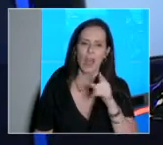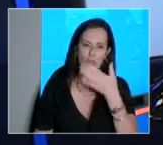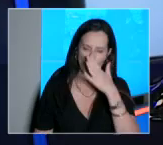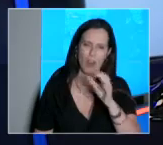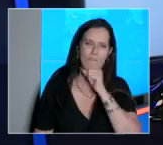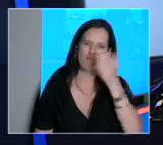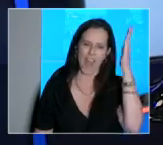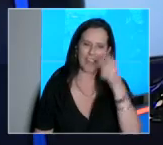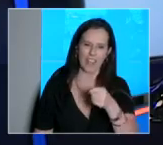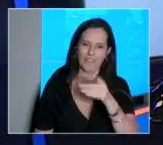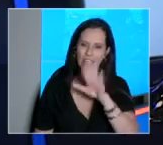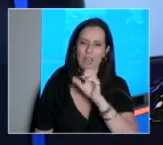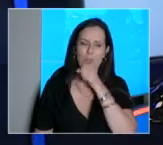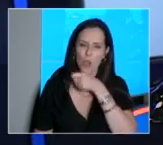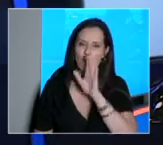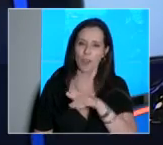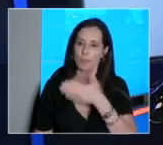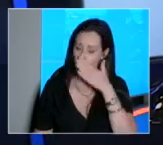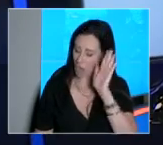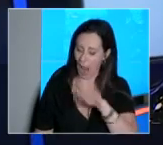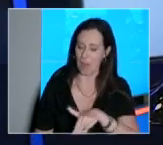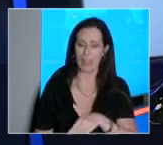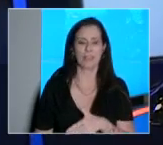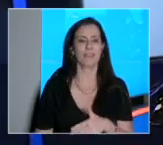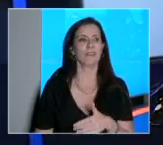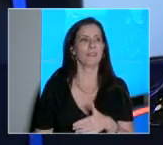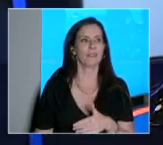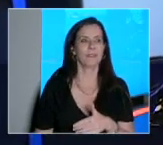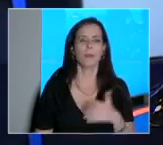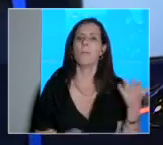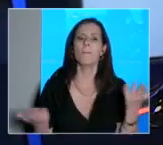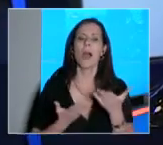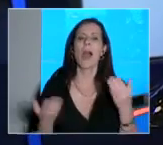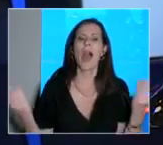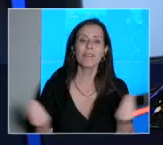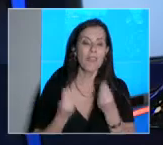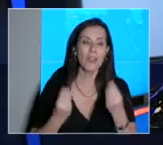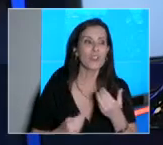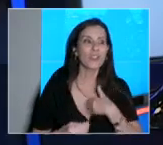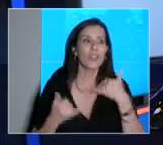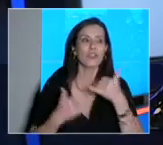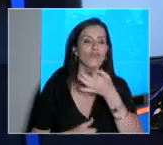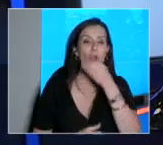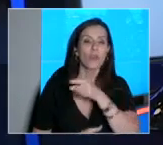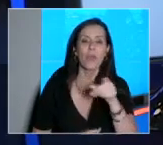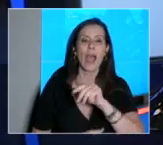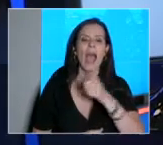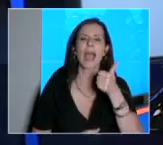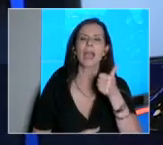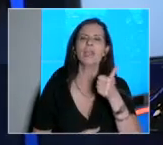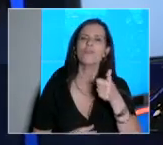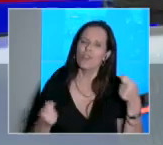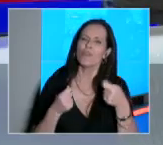ירושלמי ותיק, ואתה גם היסטוריון וגם... גם ירושלמי ותיק. נכון. מה הדבר שאני עכשיו שואל אתכם היום, הכי מסמן